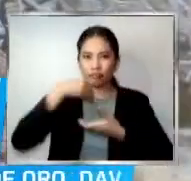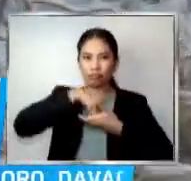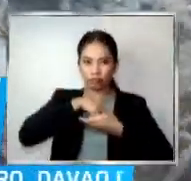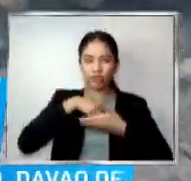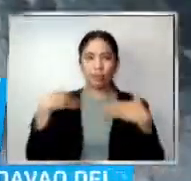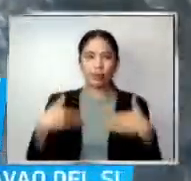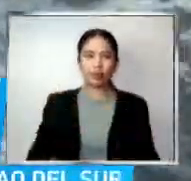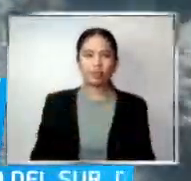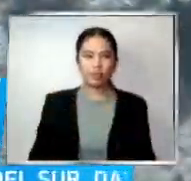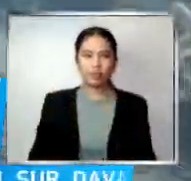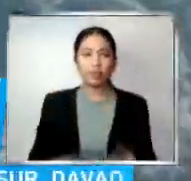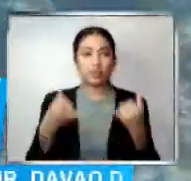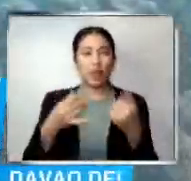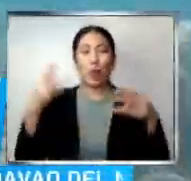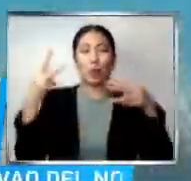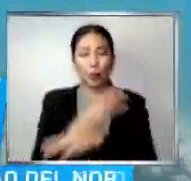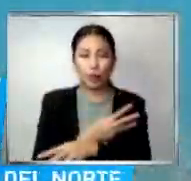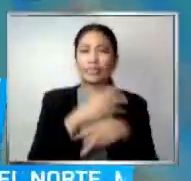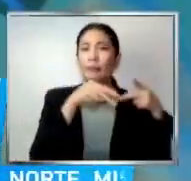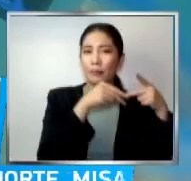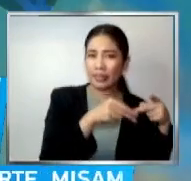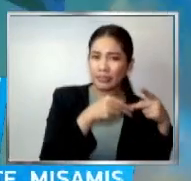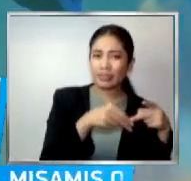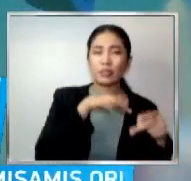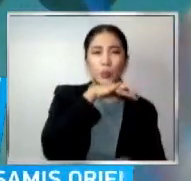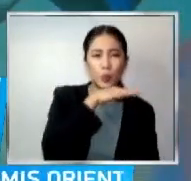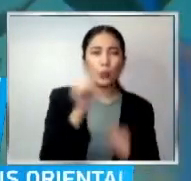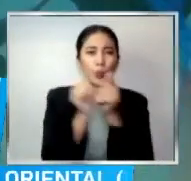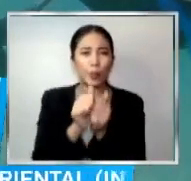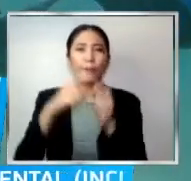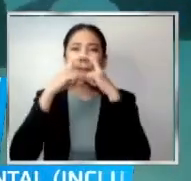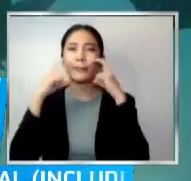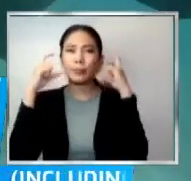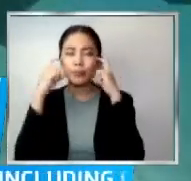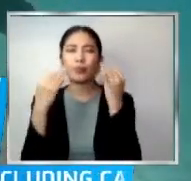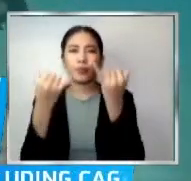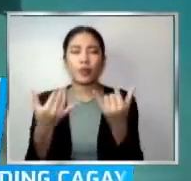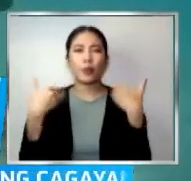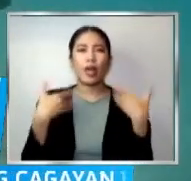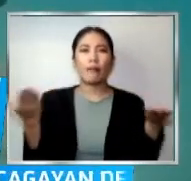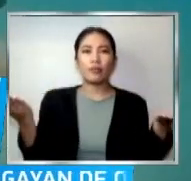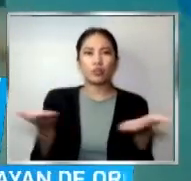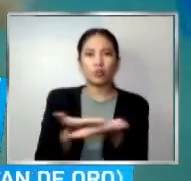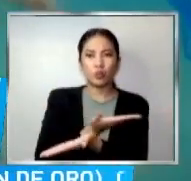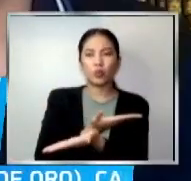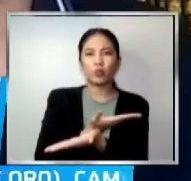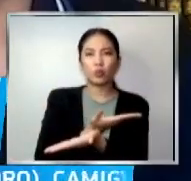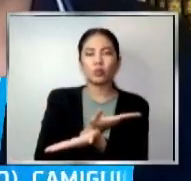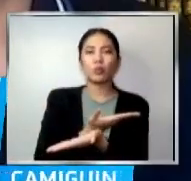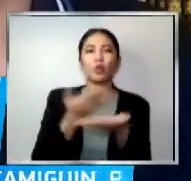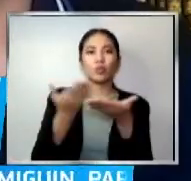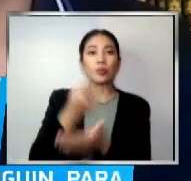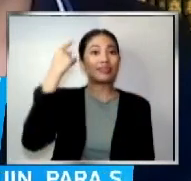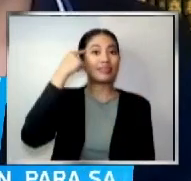ng pagkakaroon ng mga gamit na face mask sa ating karagatan, nagkakaroon na rin daw ng panibagong pilosopiya mga divers na tulad ni Ross.